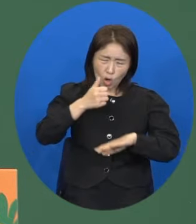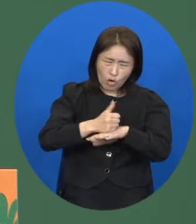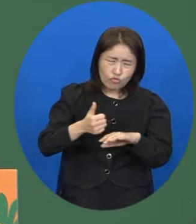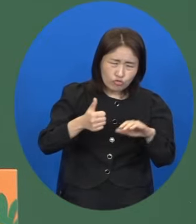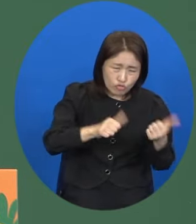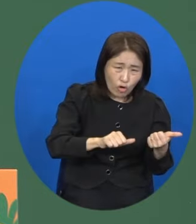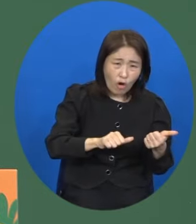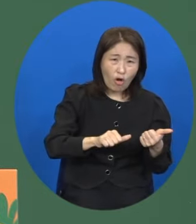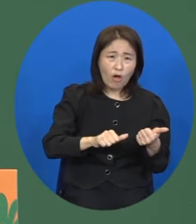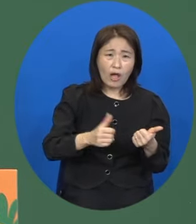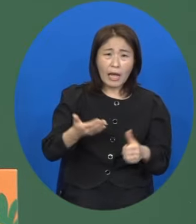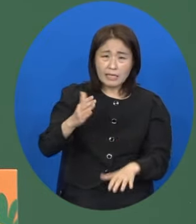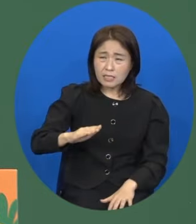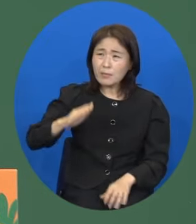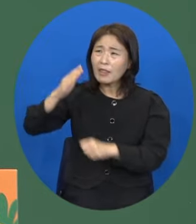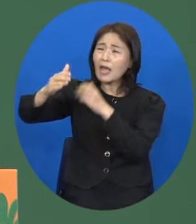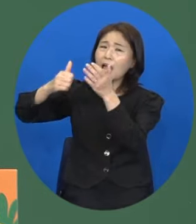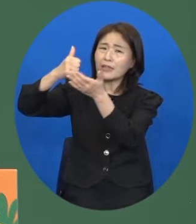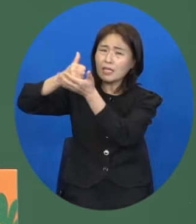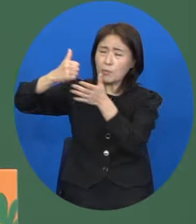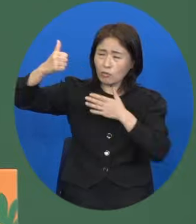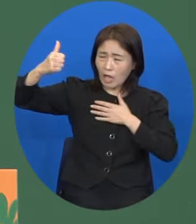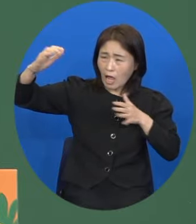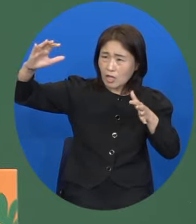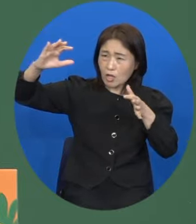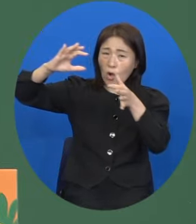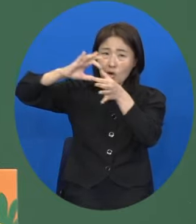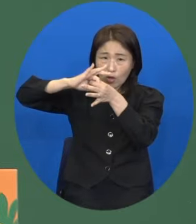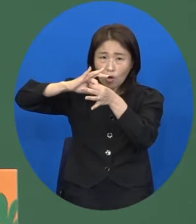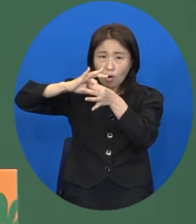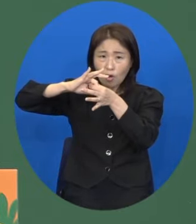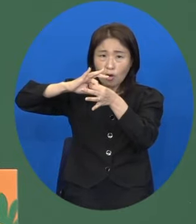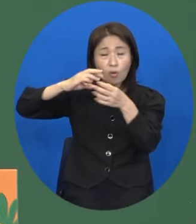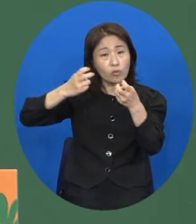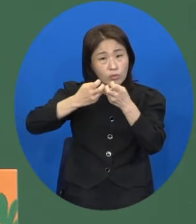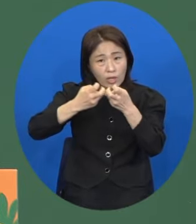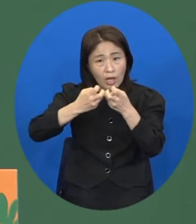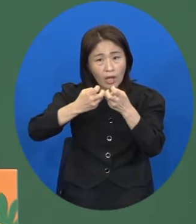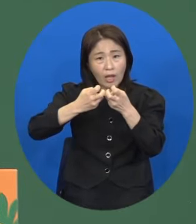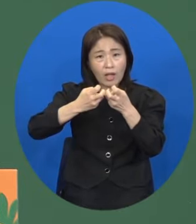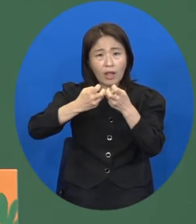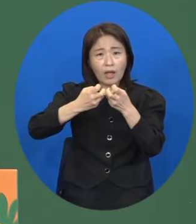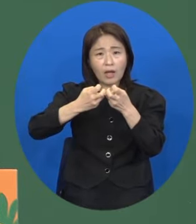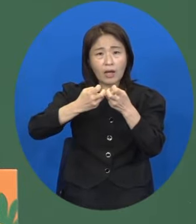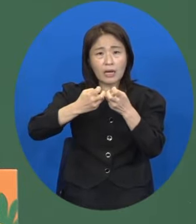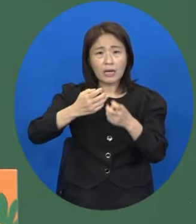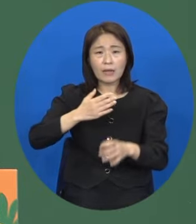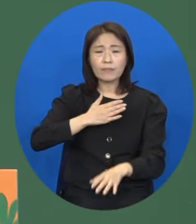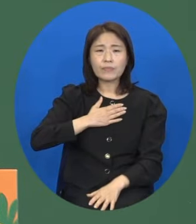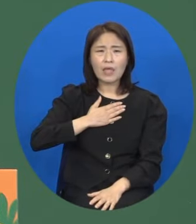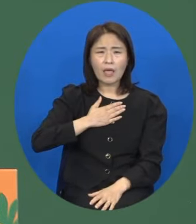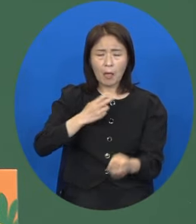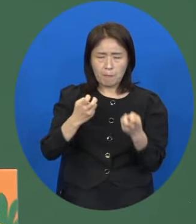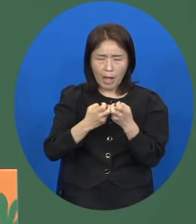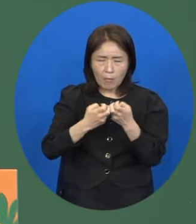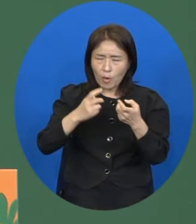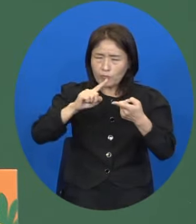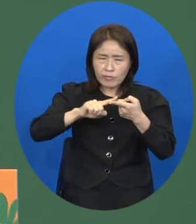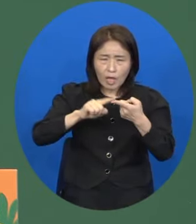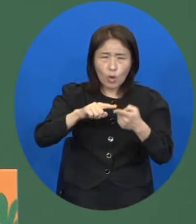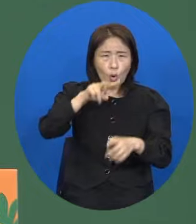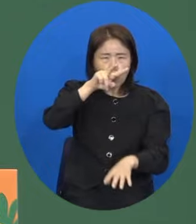하나님과 연결되어 존귀한 존재로 살아갈 수 있는 이유는 내 눈 가지고 내가 보는 것 아니라